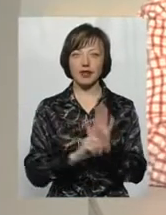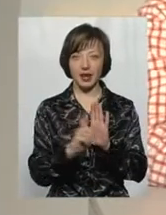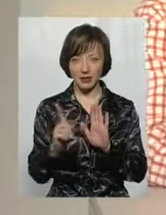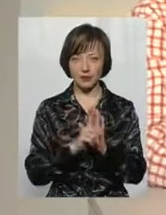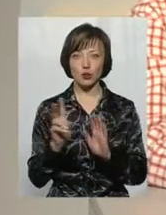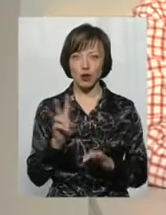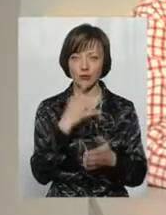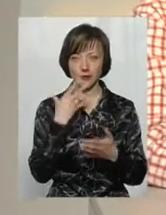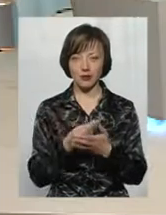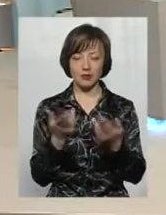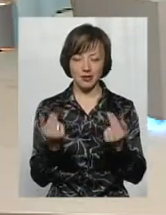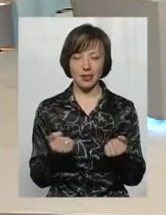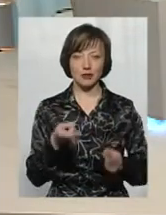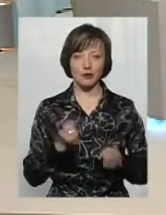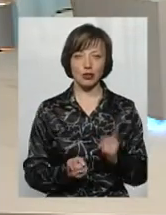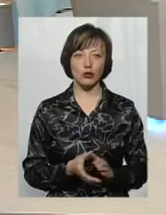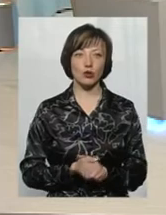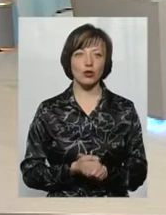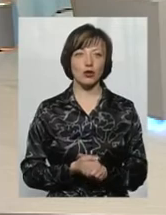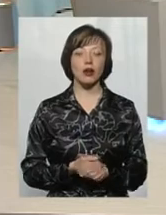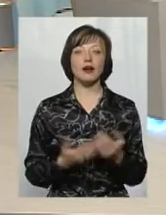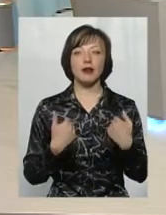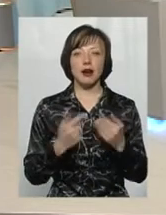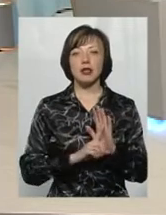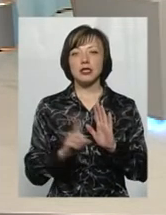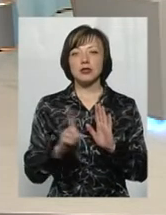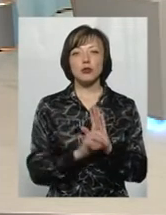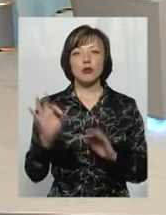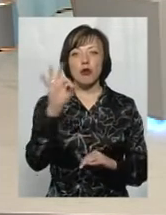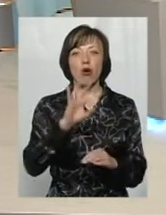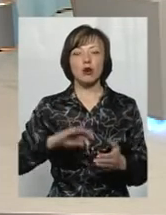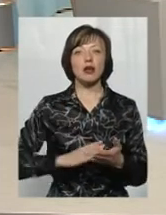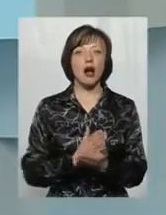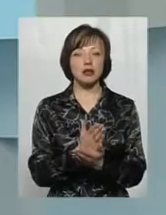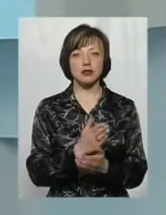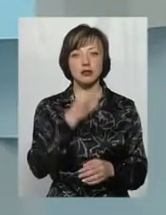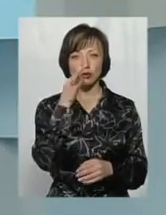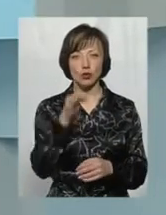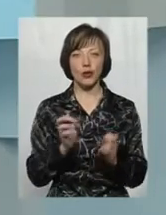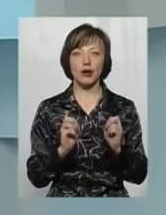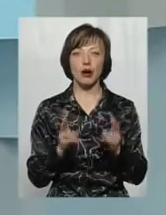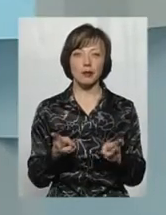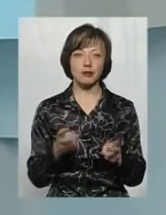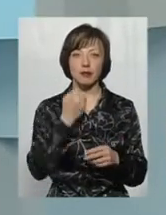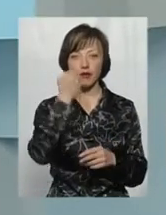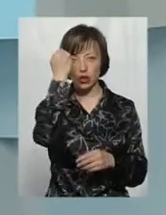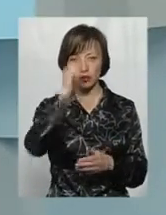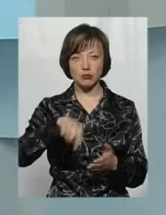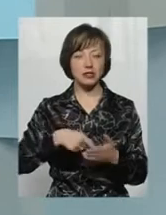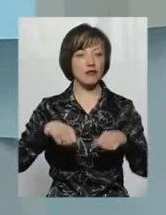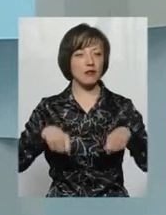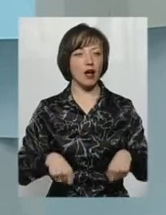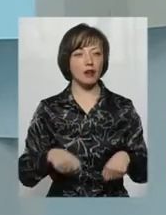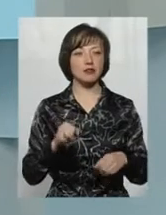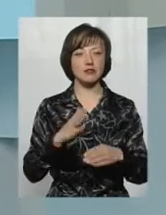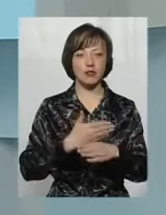тролейбусах. Звичайно. Їжджу стосовно якості, по-перше, кажу, ми вдячні міській владі, те, що